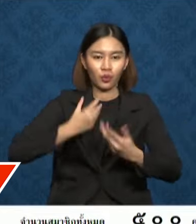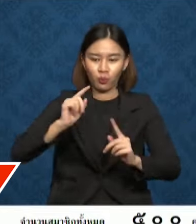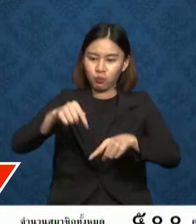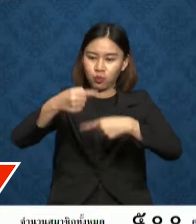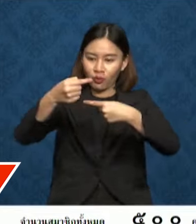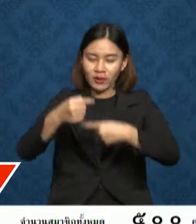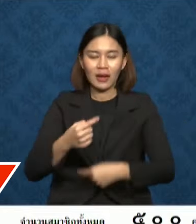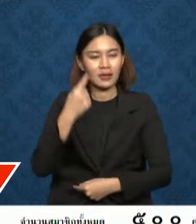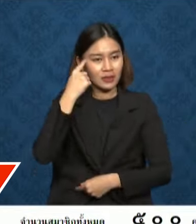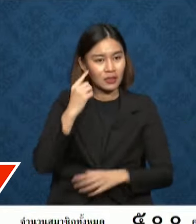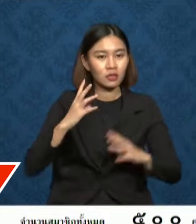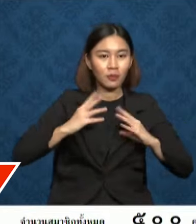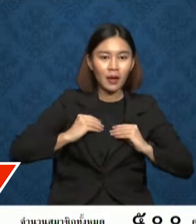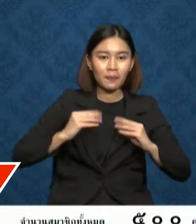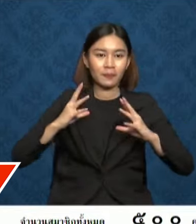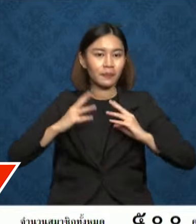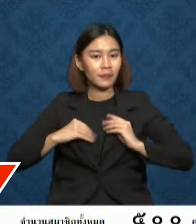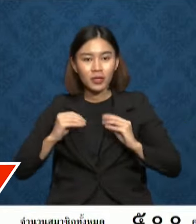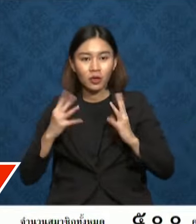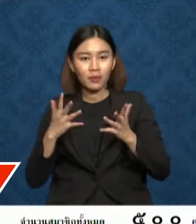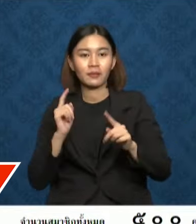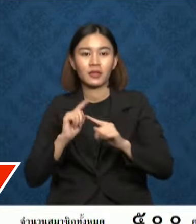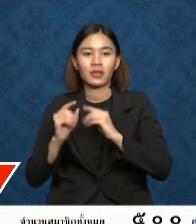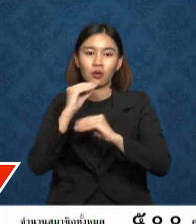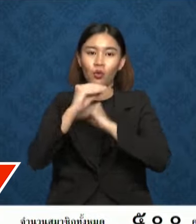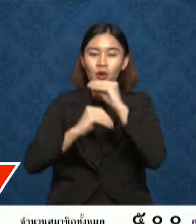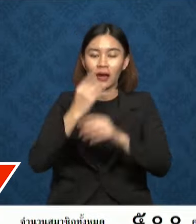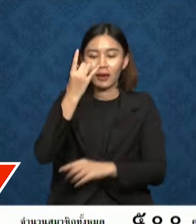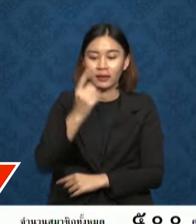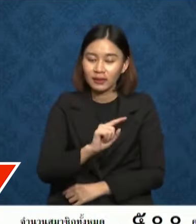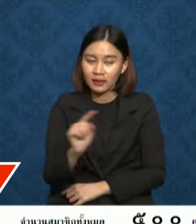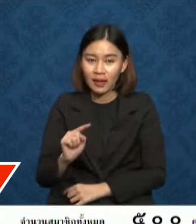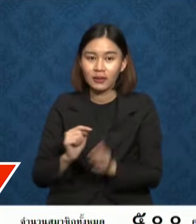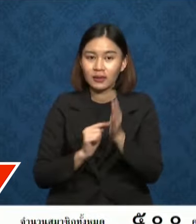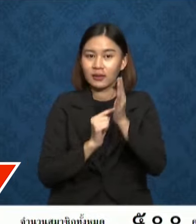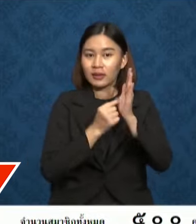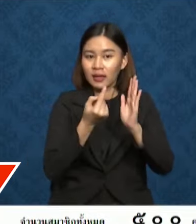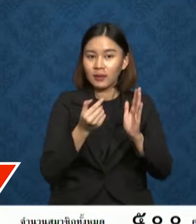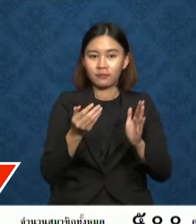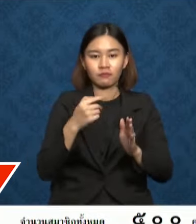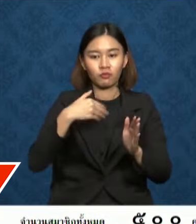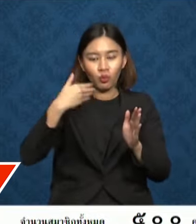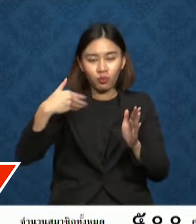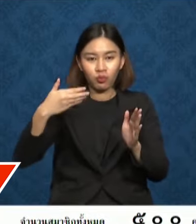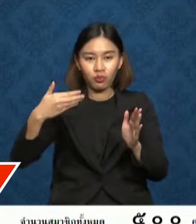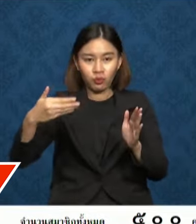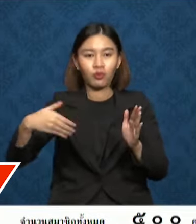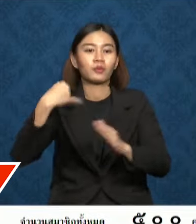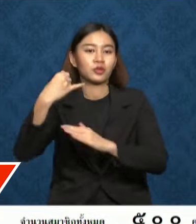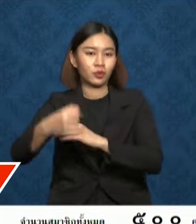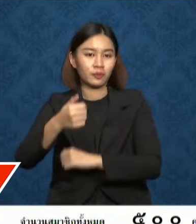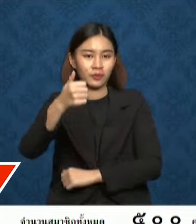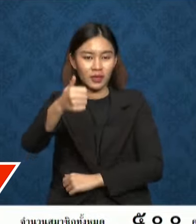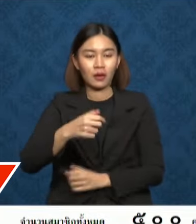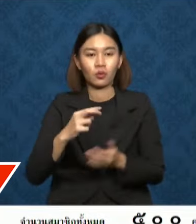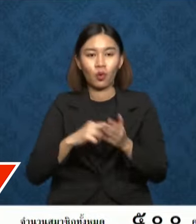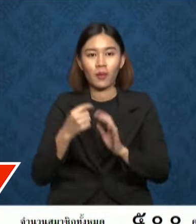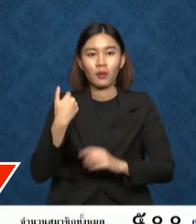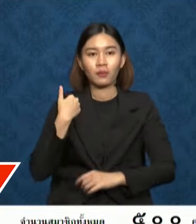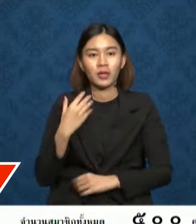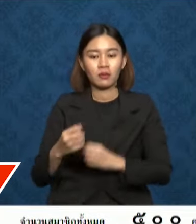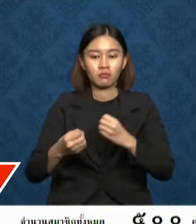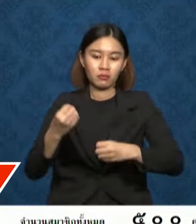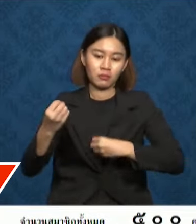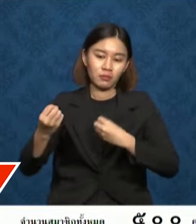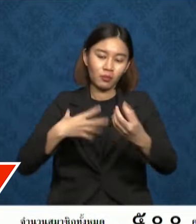วาเขาเห็นด้วยหรอไม่เหนด้วยกับโครงการใดตั้งแต่ต้นกัโรนการทำงบปิมาณครัไม่ใช่มเวลาเปิ